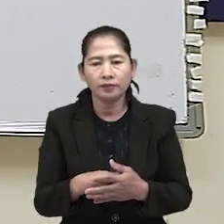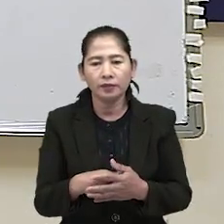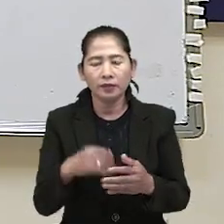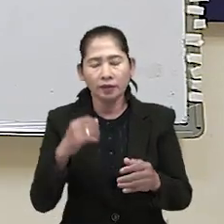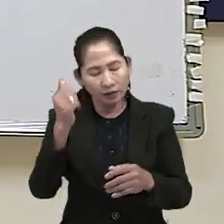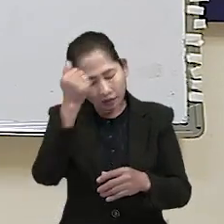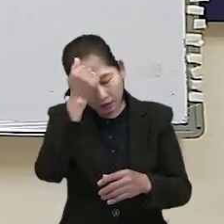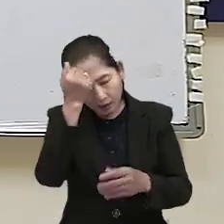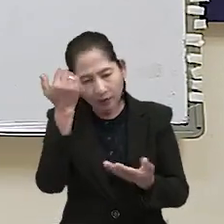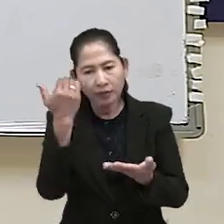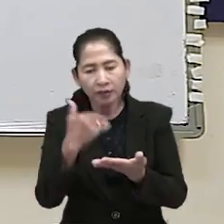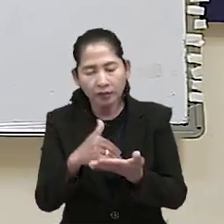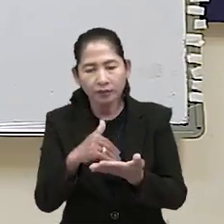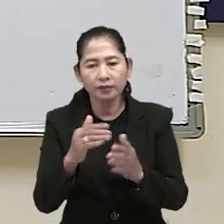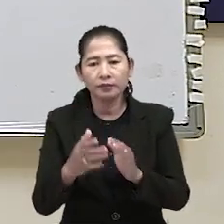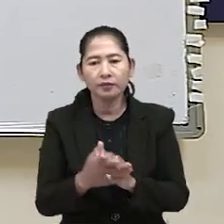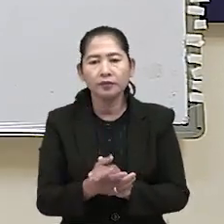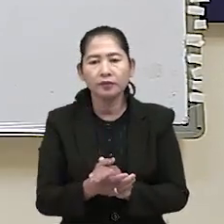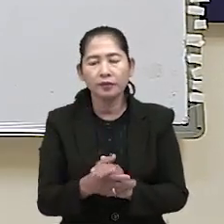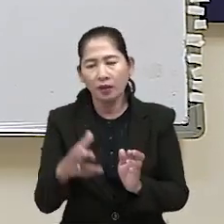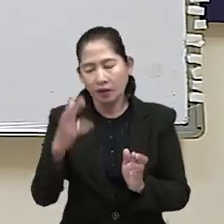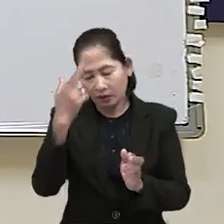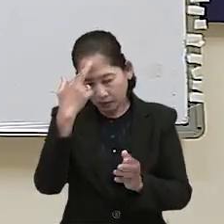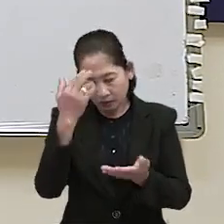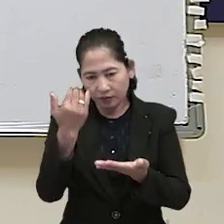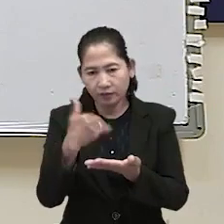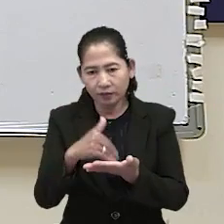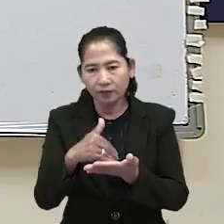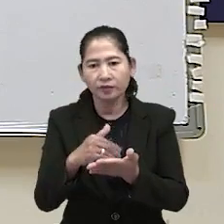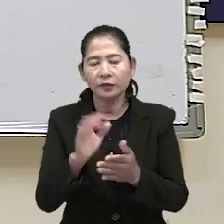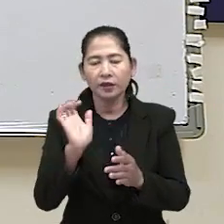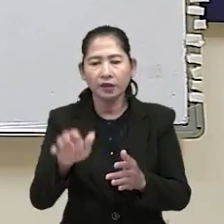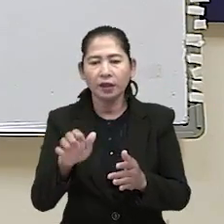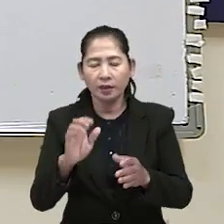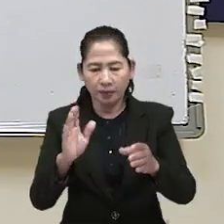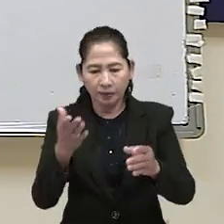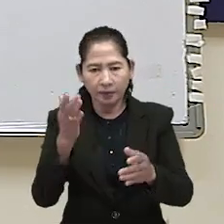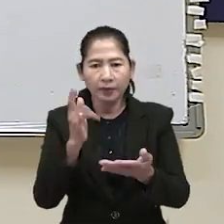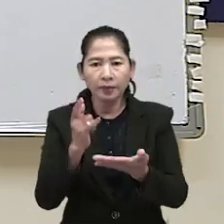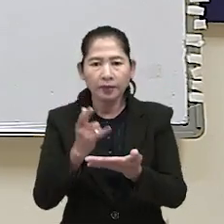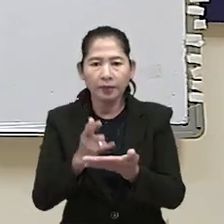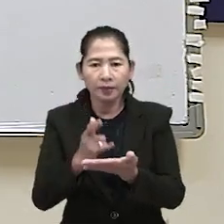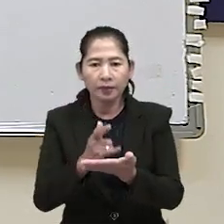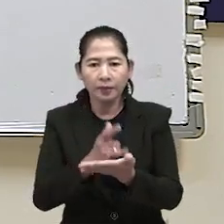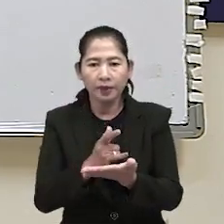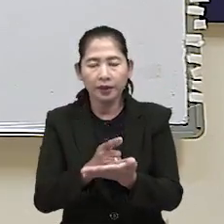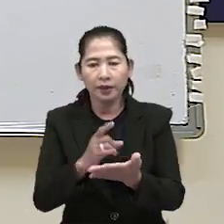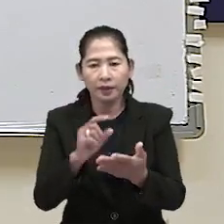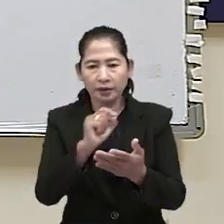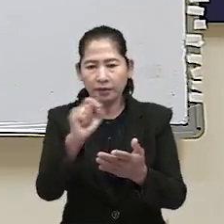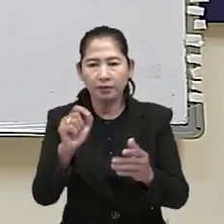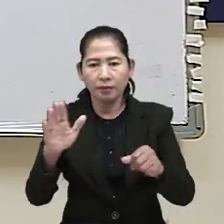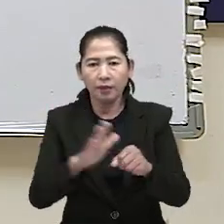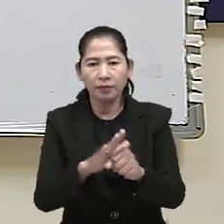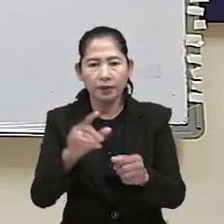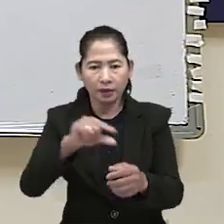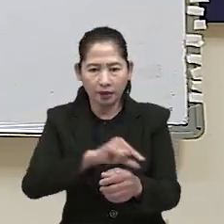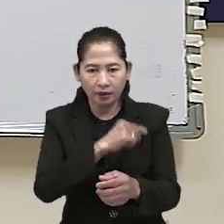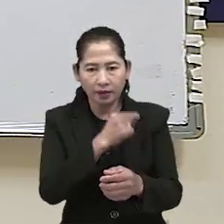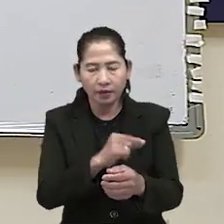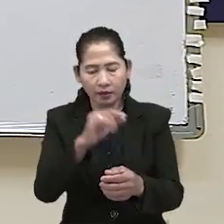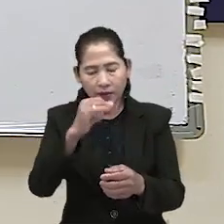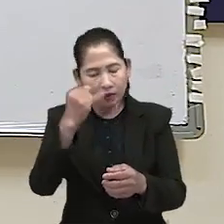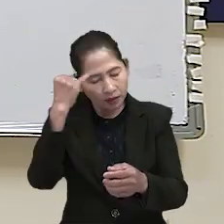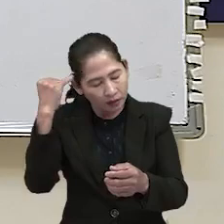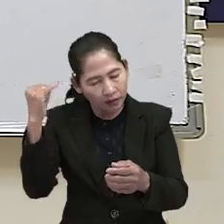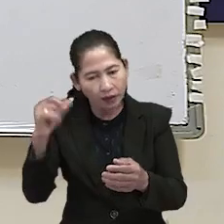Thưa các lạc xa lăng vĩnh mưa con. Rung lạc xa lăng vĩnh. Chà, chẳng mày riêng xâm nê kai bật ngay môn dư riêng ẩm pi. Bấm pinh cầm nạp nâng tay